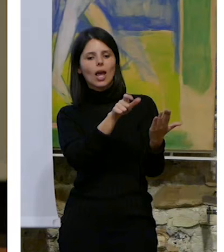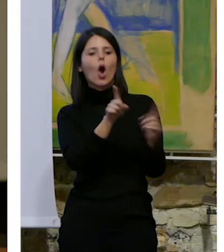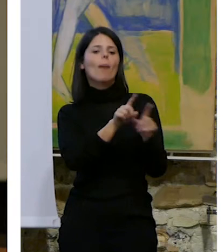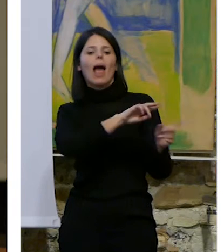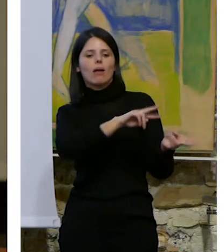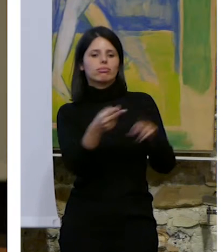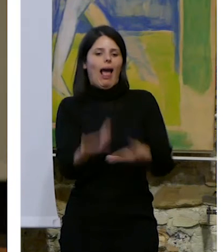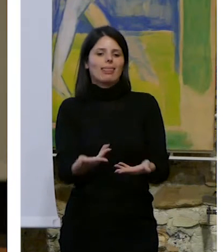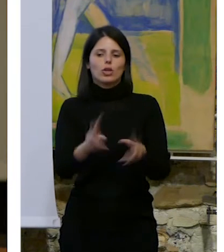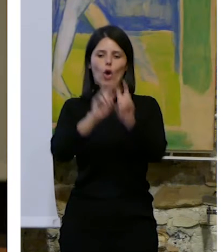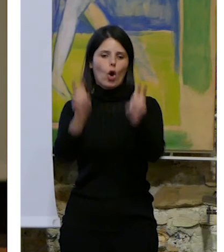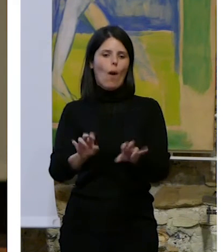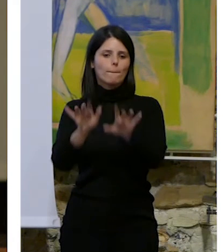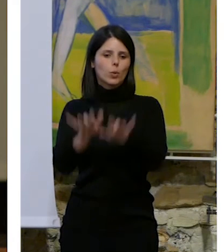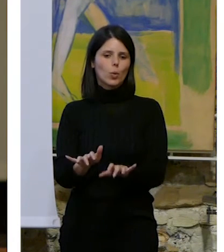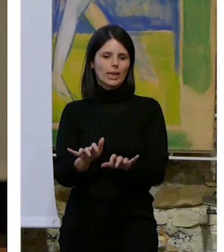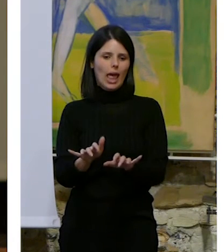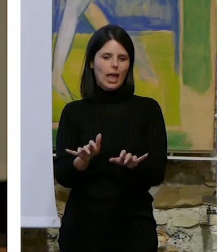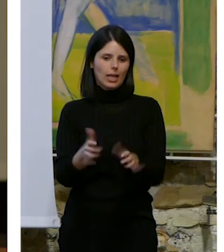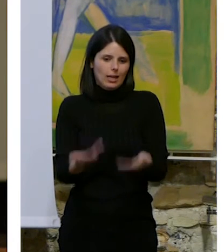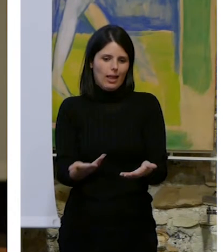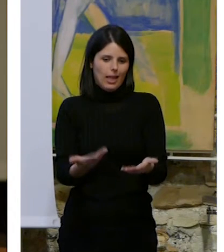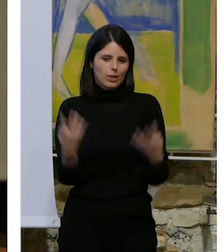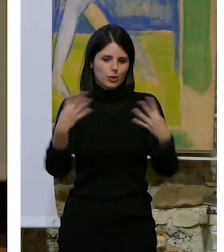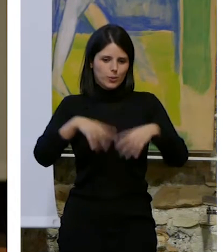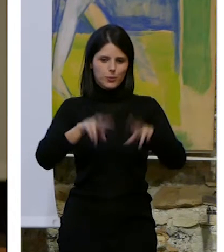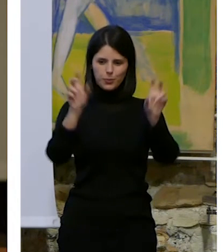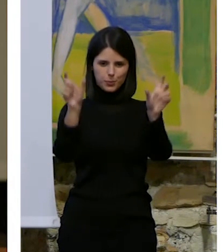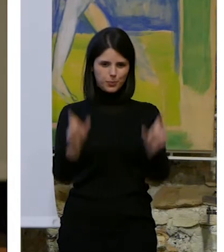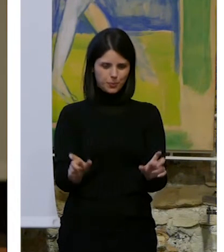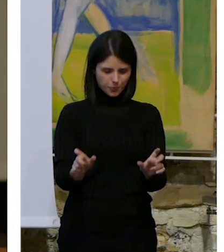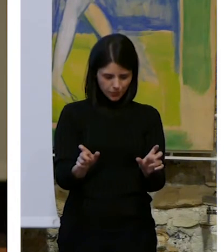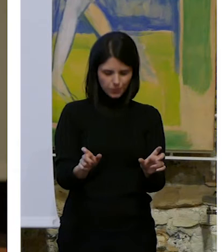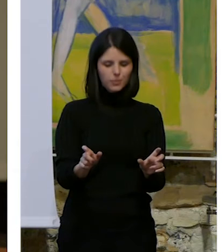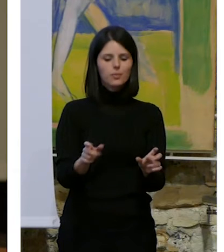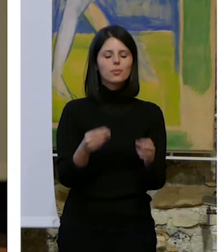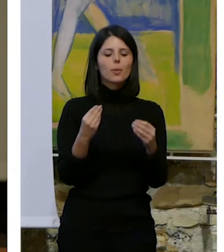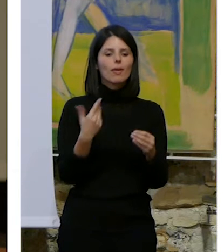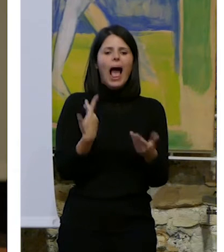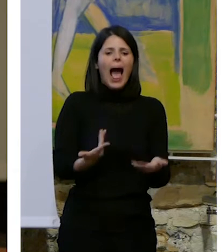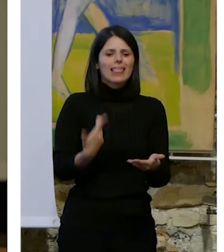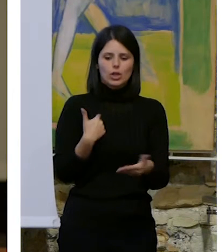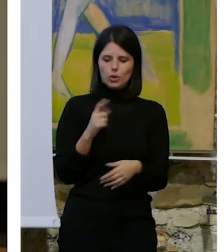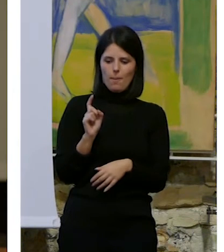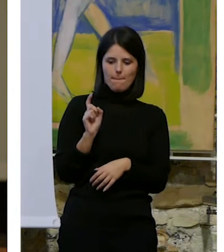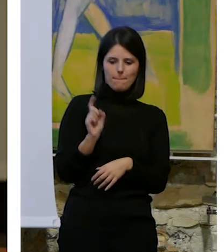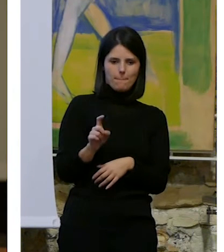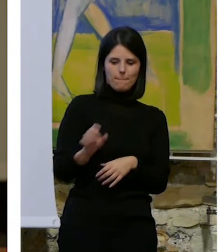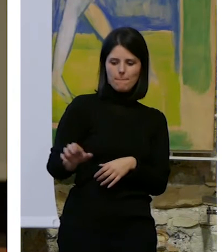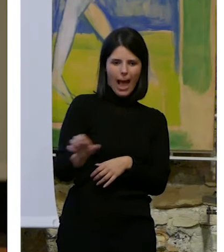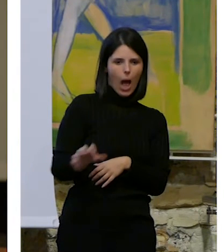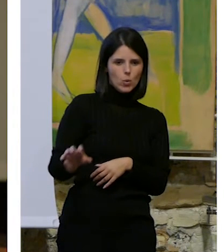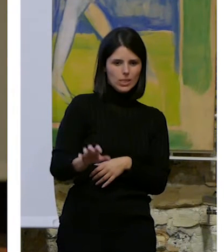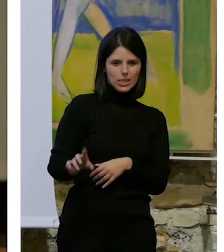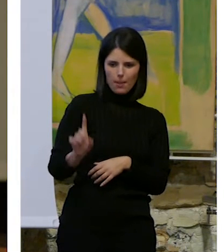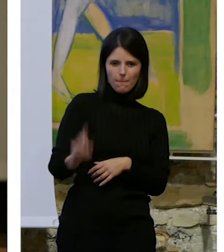Cioè il computer nella sua concezione è nato nel Medioevo, perché DOS si schiaccia a quel punto con il mouse, ma